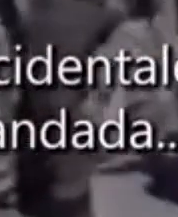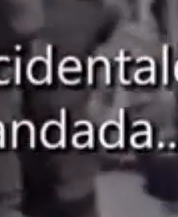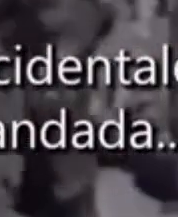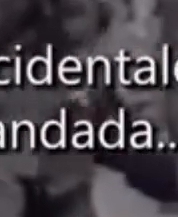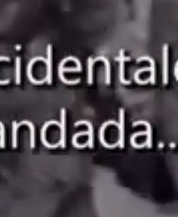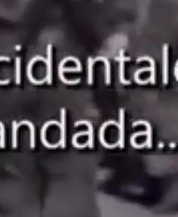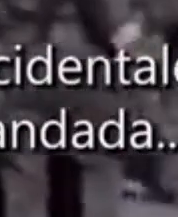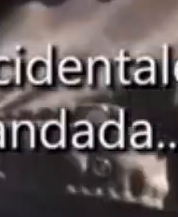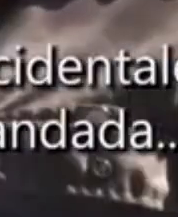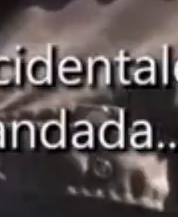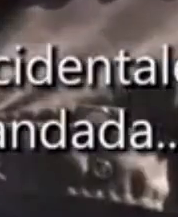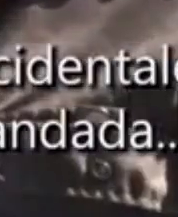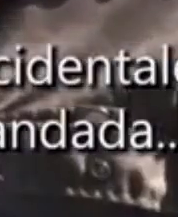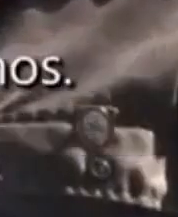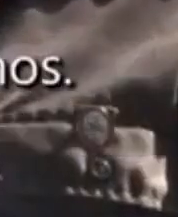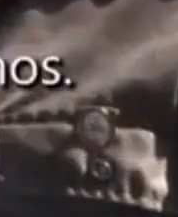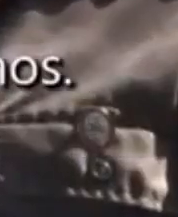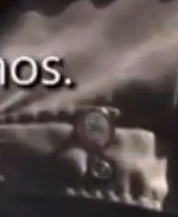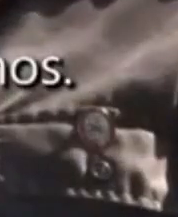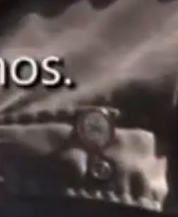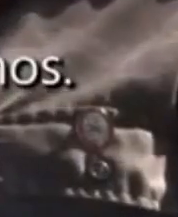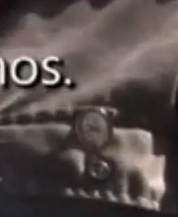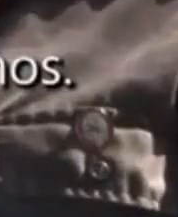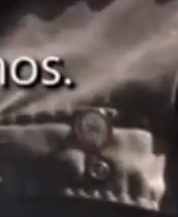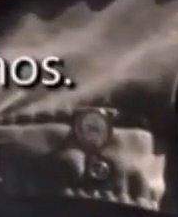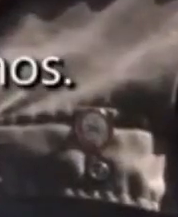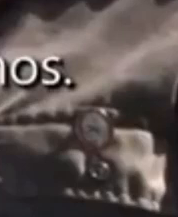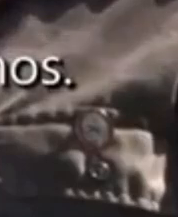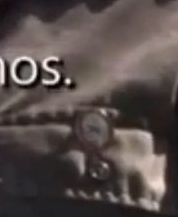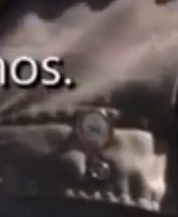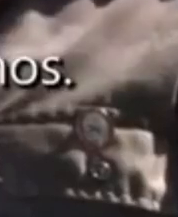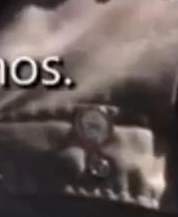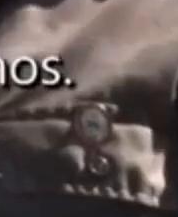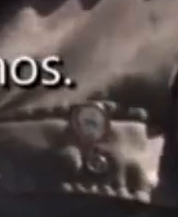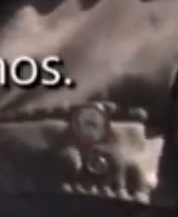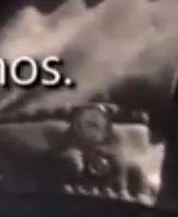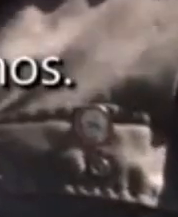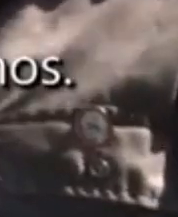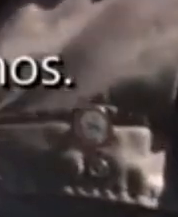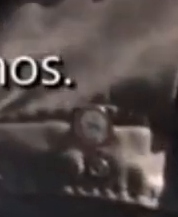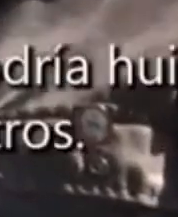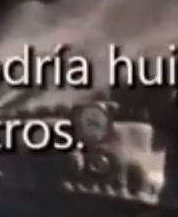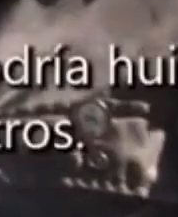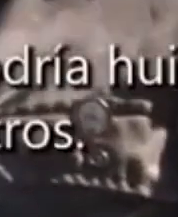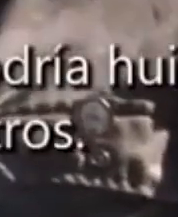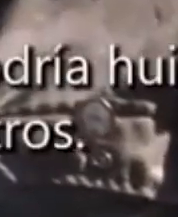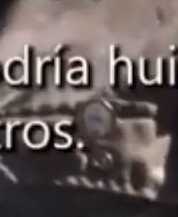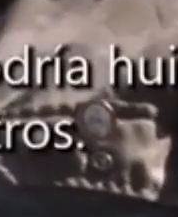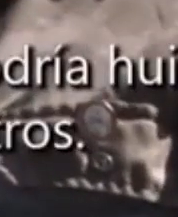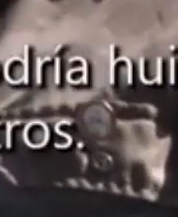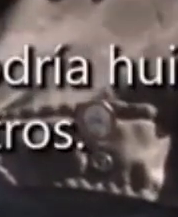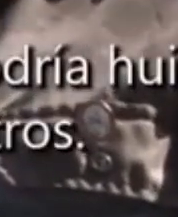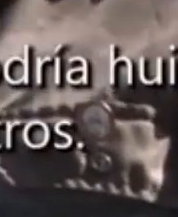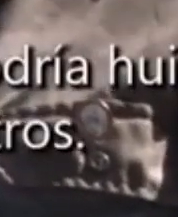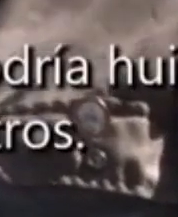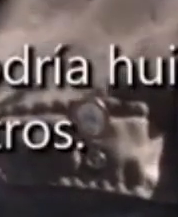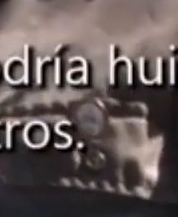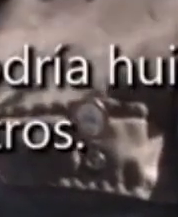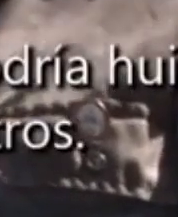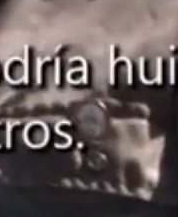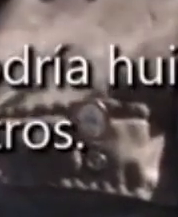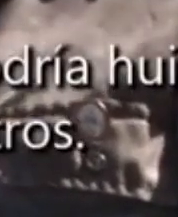что ФАПЛа бежала, и то, что южноафриканские военные вспоминают, ФАПЛа бежала, то мне непонятно, как